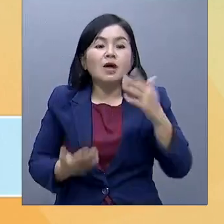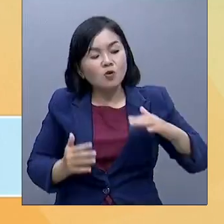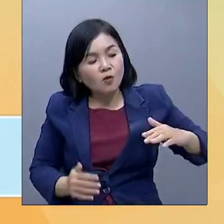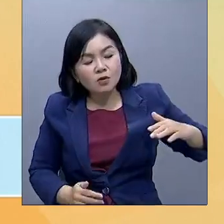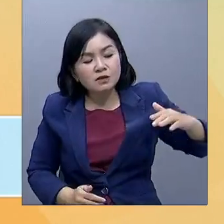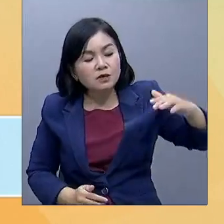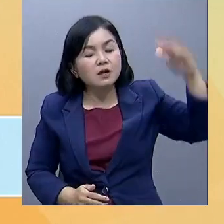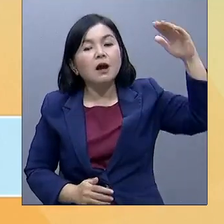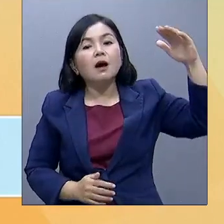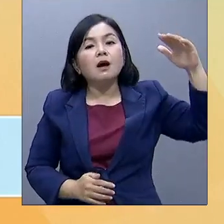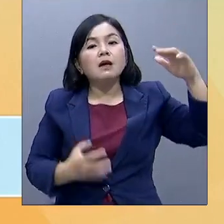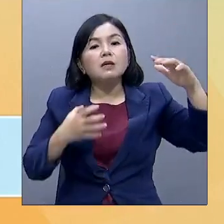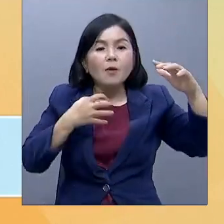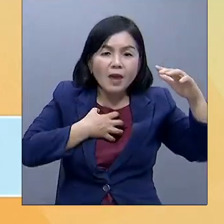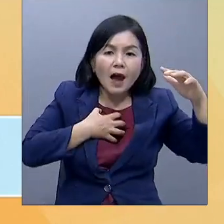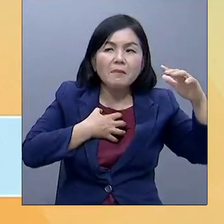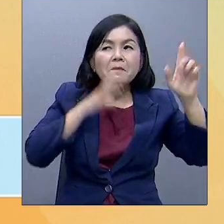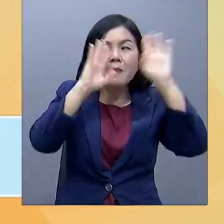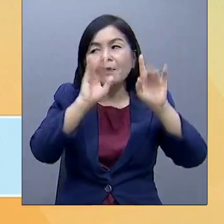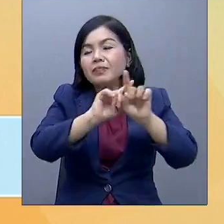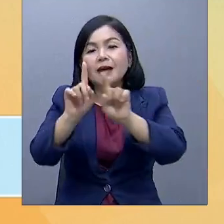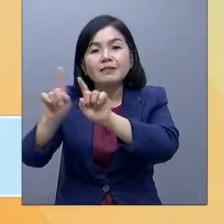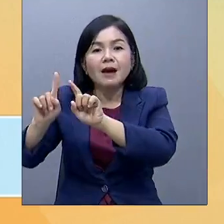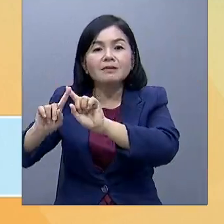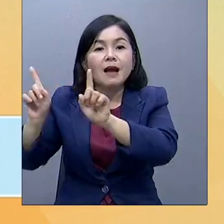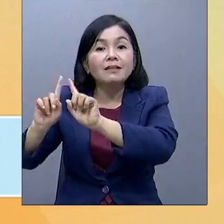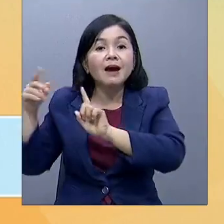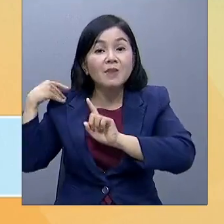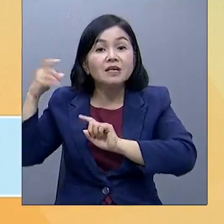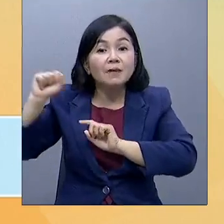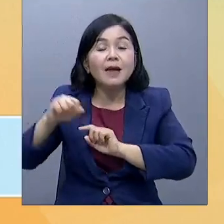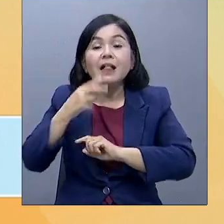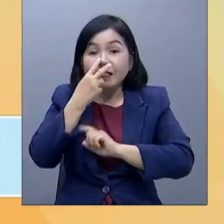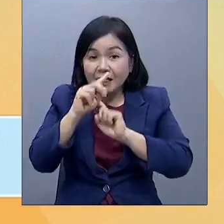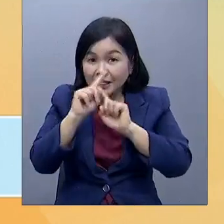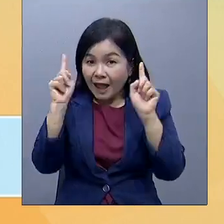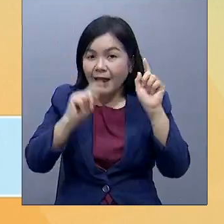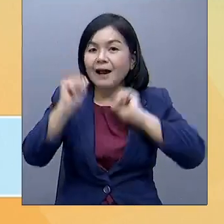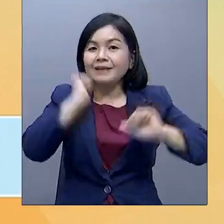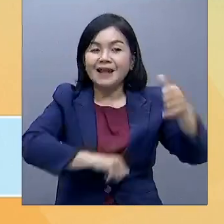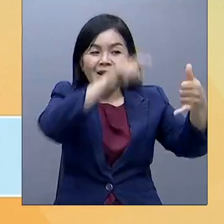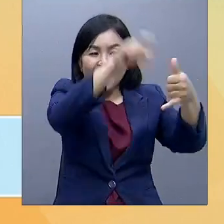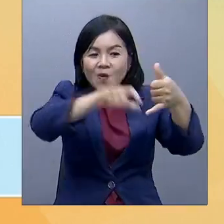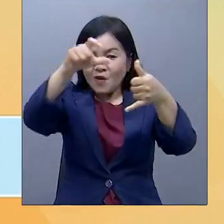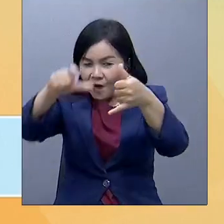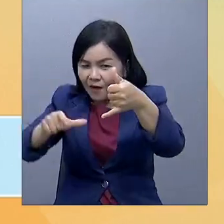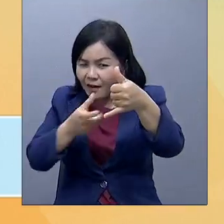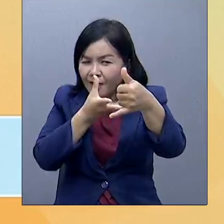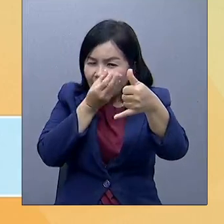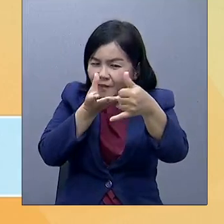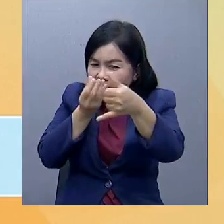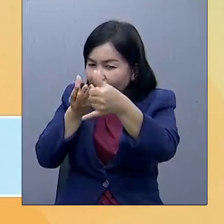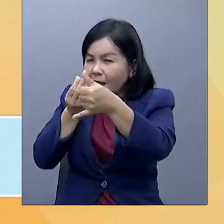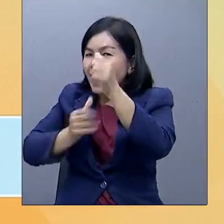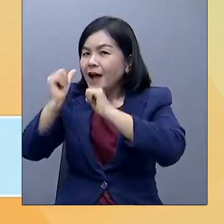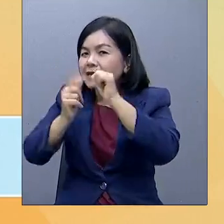แต่ละช่วงวัยมันก็มีความต้องการที่แตกต่างกันแต่ว่าละครเรื่องนี้เนี่ยกำลังจะทำให้เราได้เห็นในทุกมุมมองว่าเอ้ยเรามีมุมมองเหมือนคนนี้เหมือนคนนั้นแล้ว